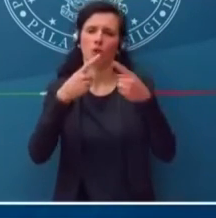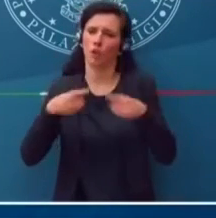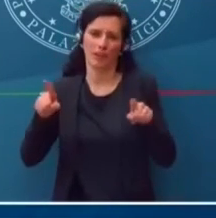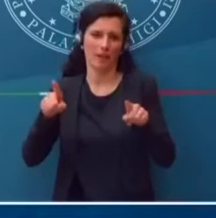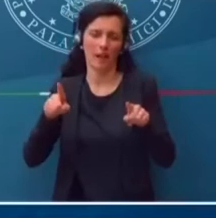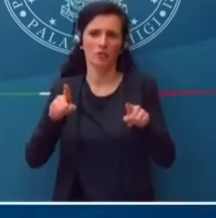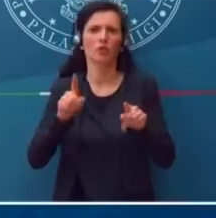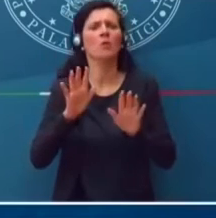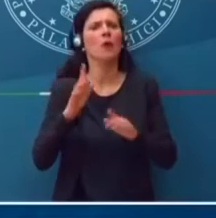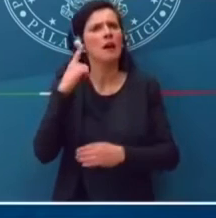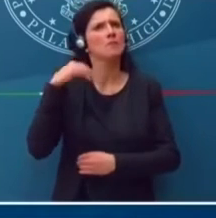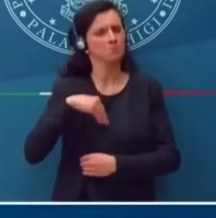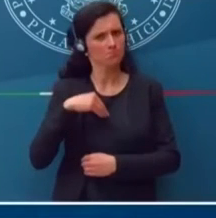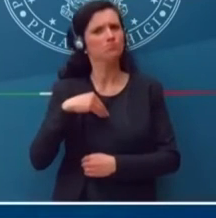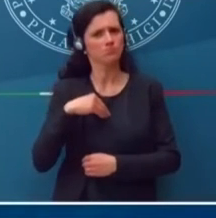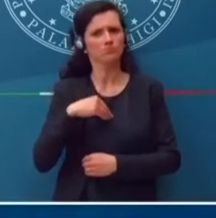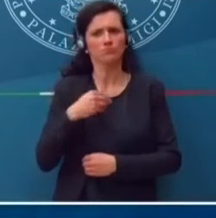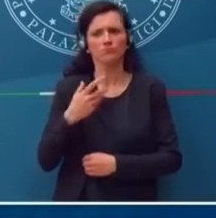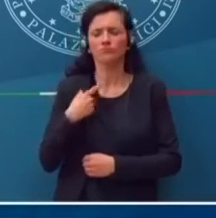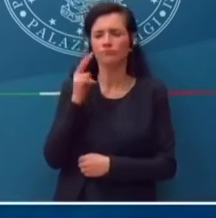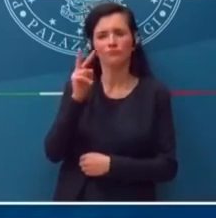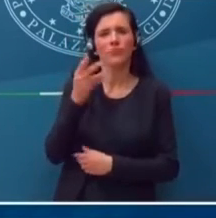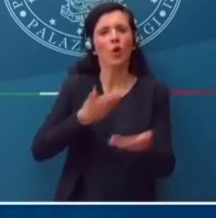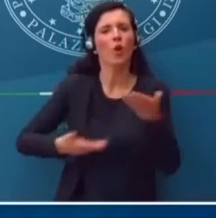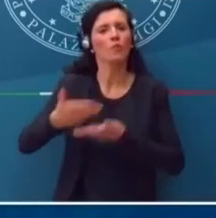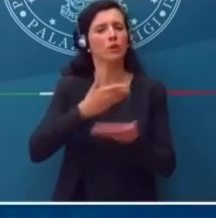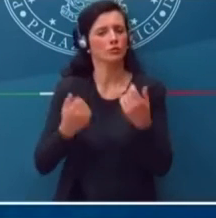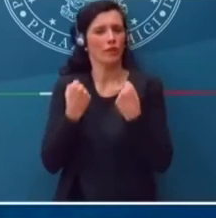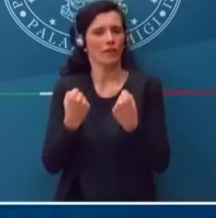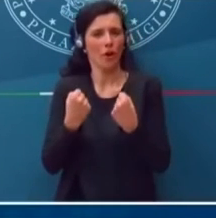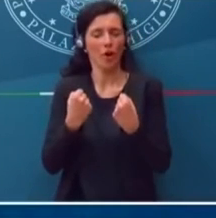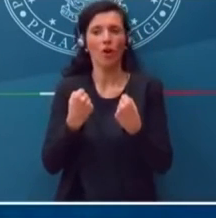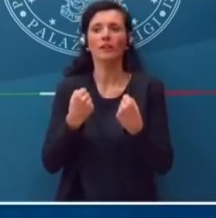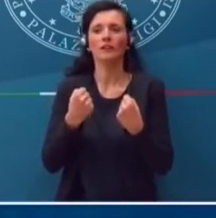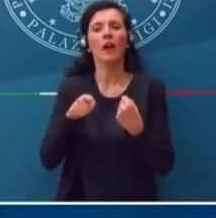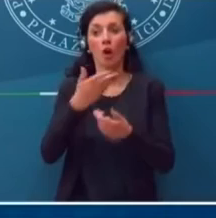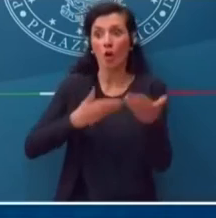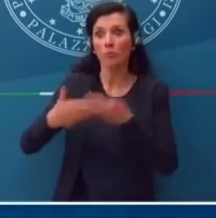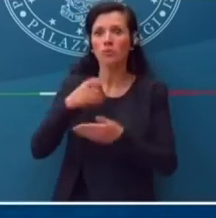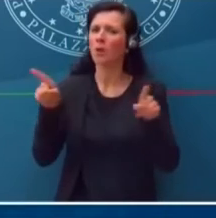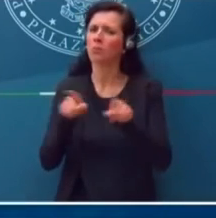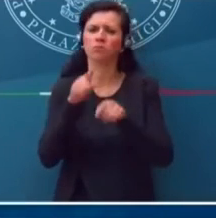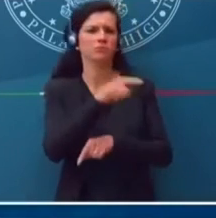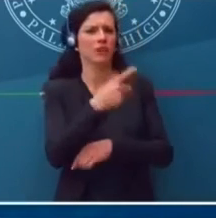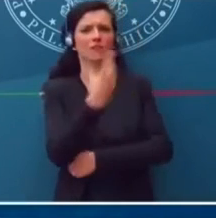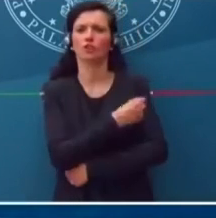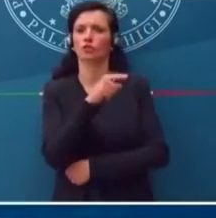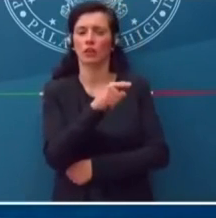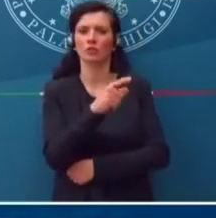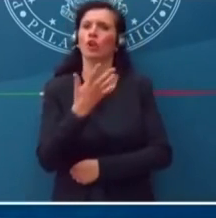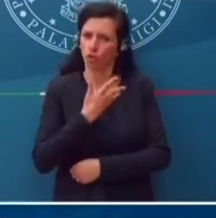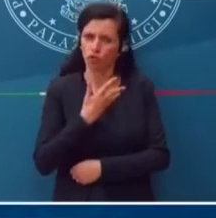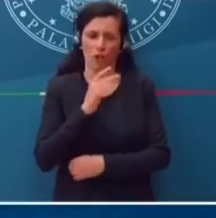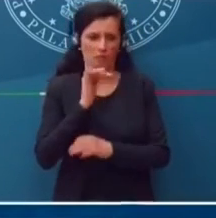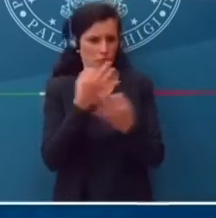incoraggiato dal clima di collaborazione che c'è, e questo clima c'è anche per quanto riguarda le vaccinazioni. Ci sono episodi, lei ha